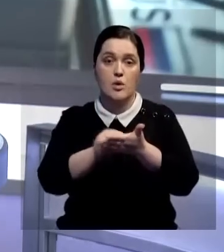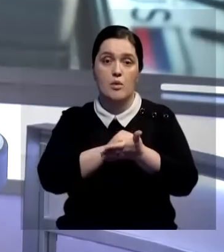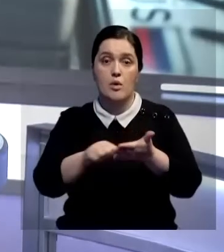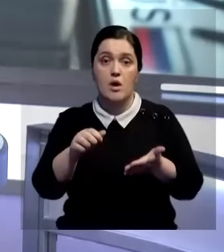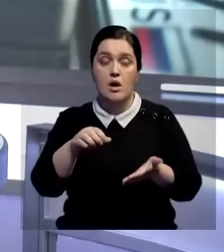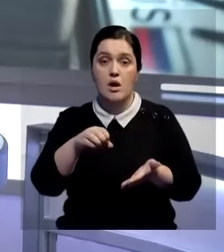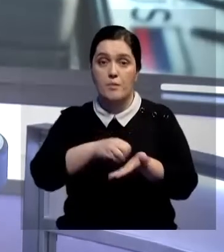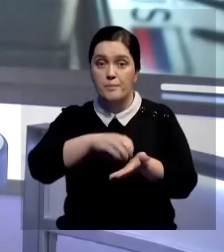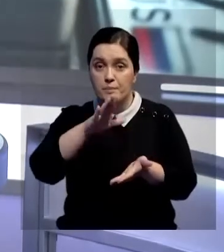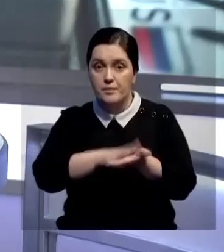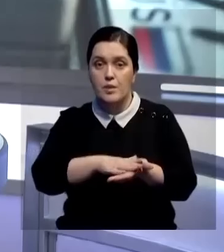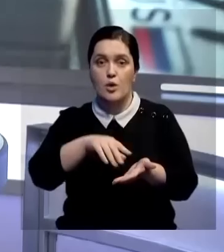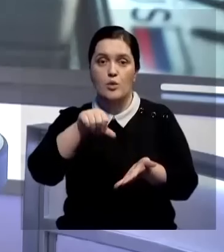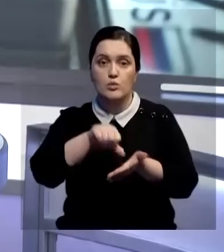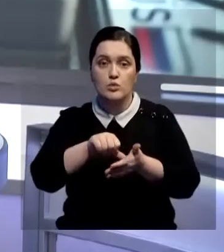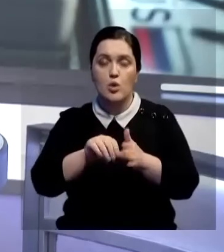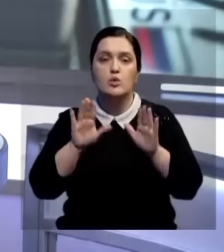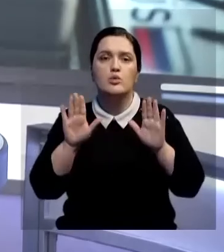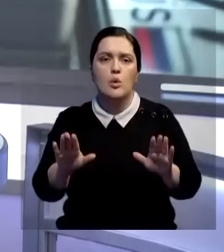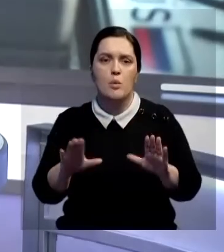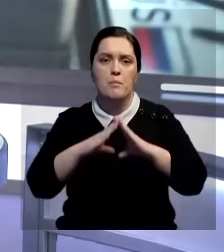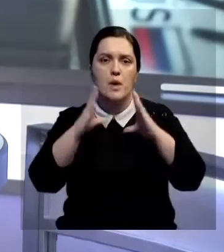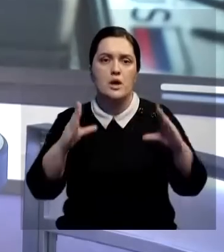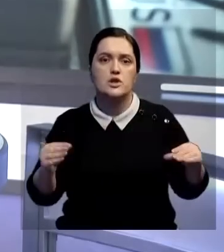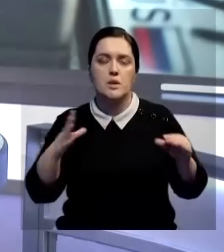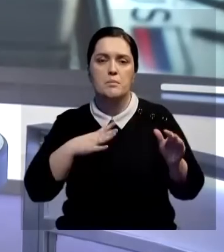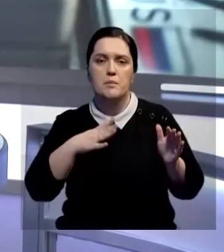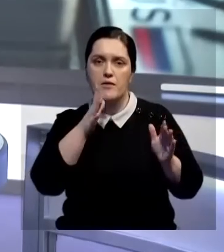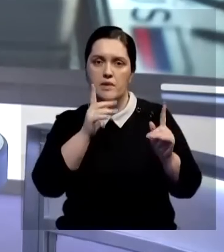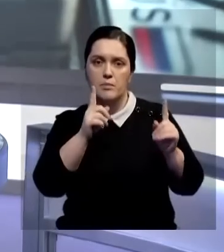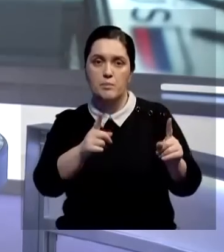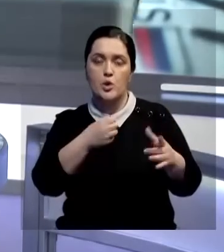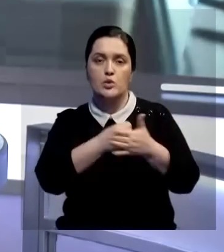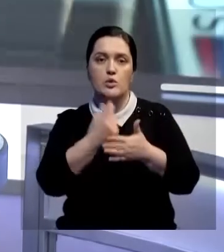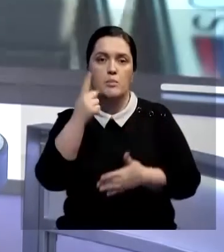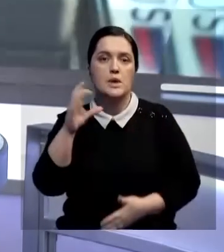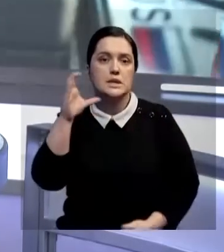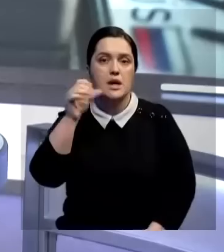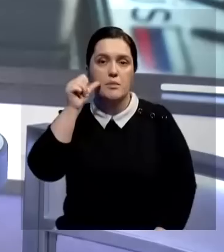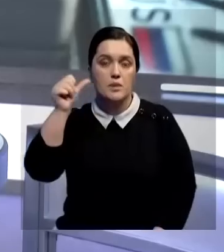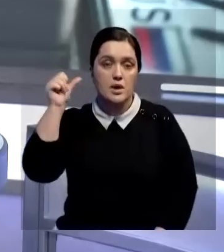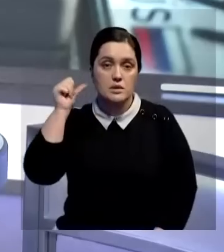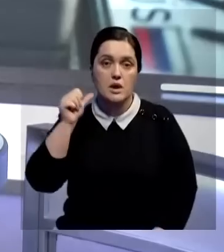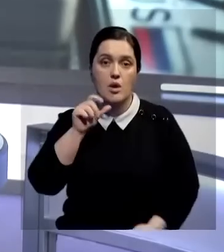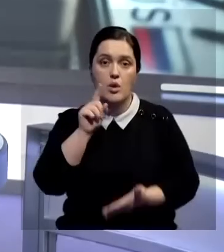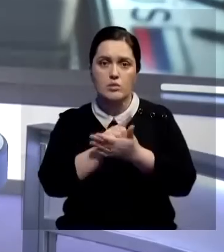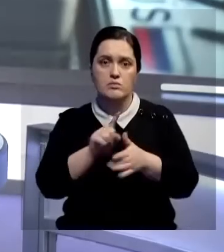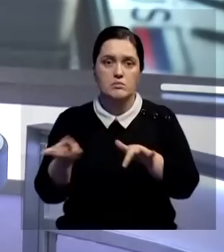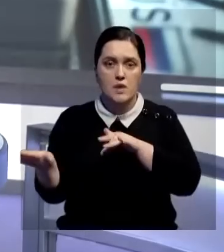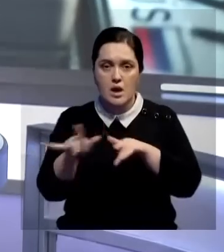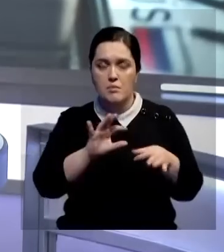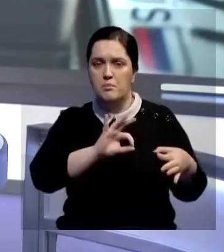на отечественный учет можно только машины, ввезенные в страну до 1 сентября прошлого года. При этом должен быть пройден ряд